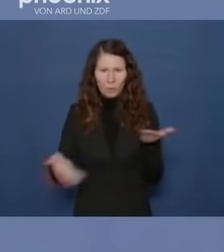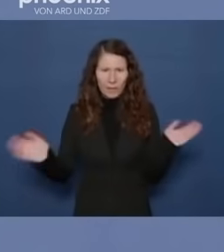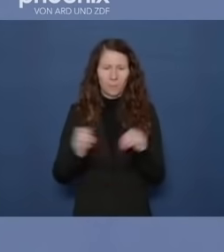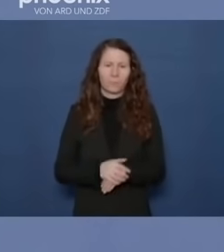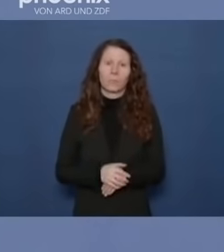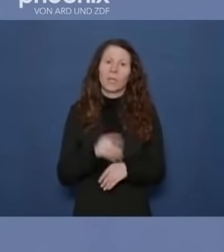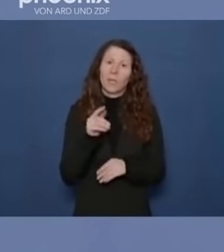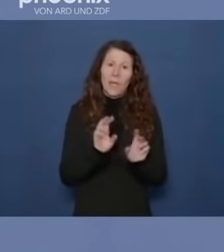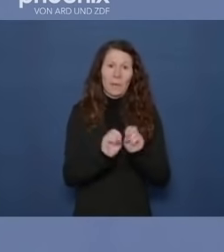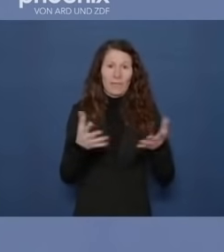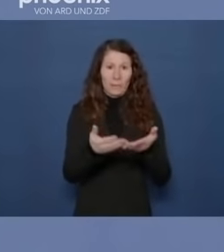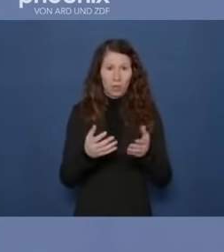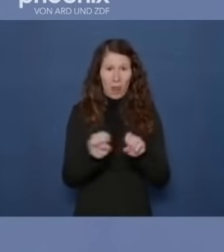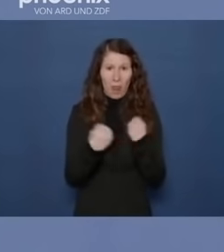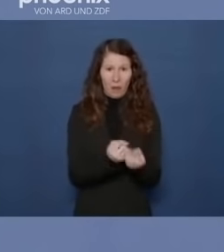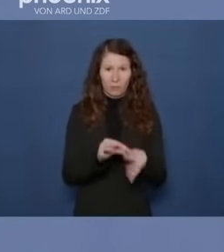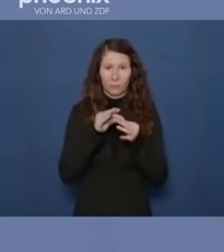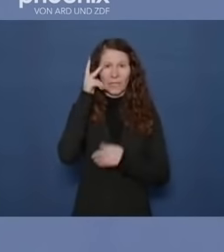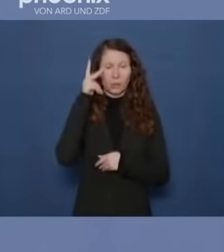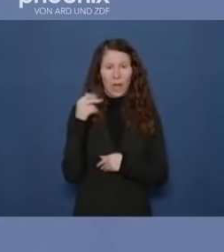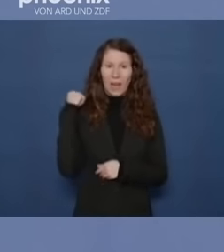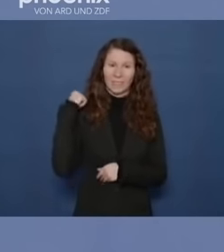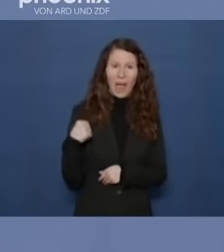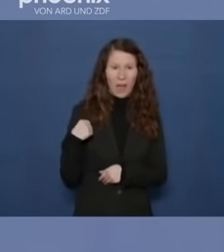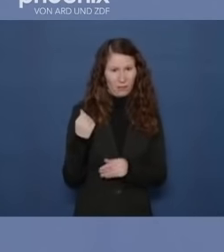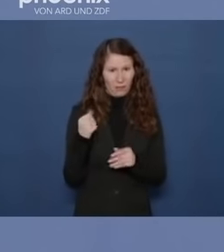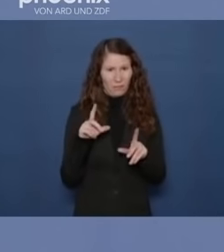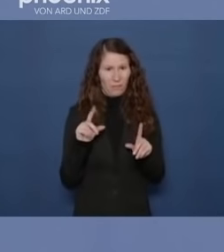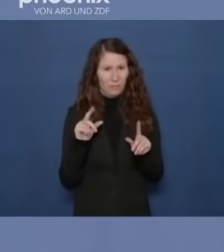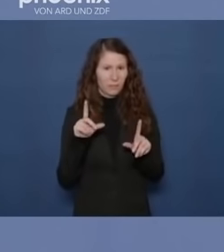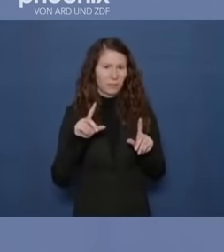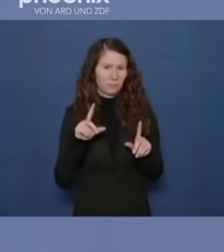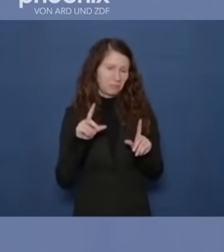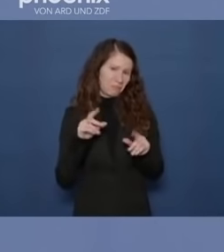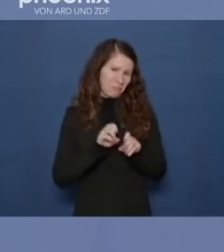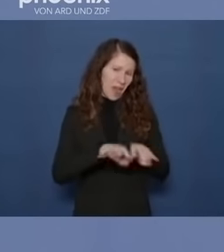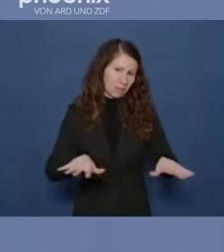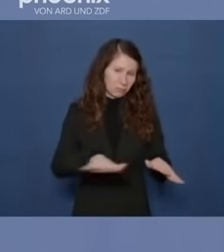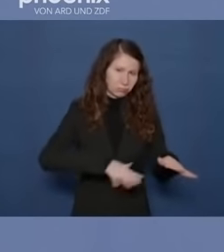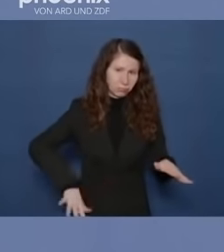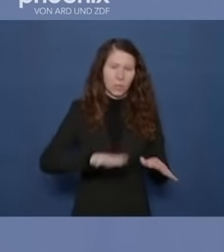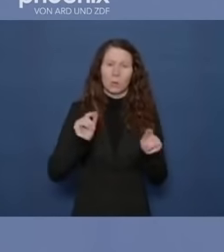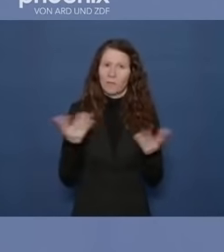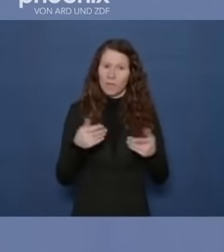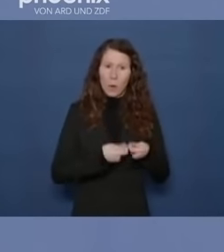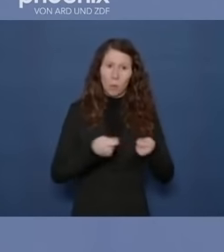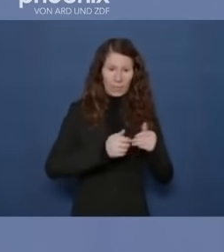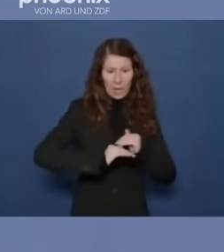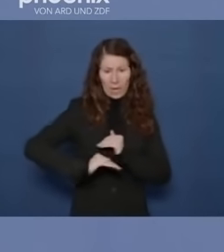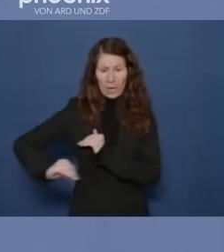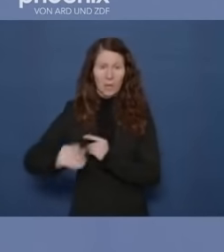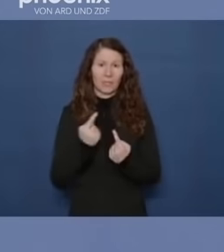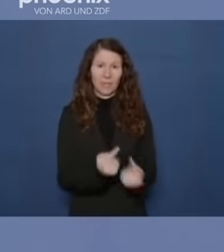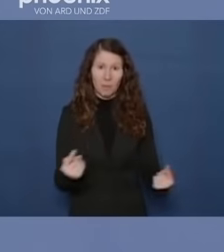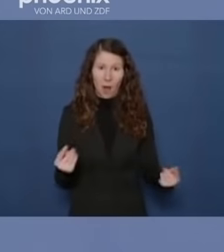der epidemischen Lage von nationaler Tragweite Voraussetzung für die Maßnahmen, die die Bundesländer erlassen, auf Grundlage